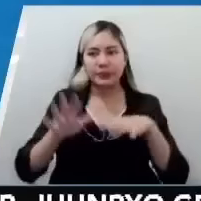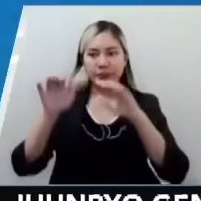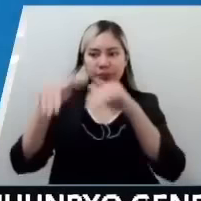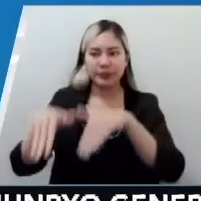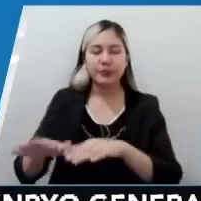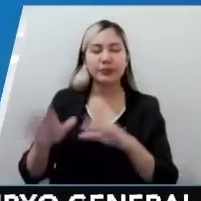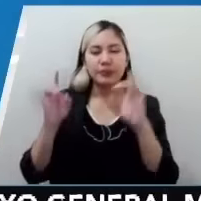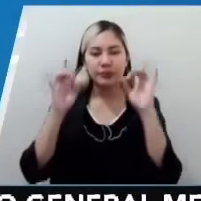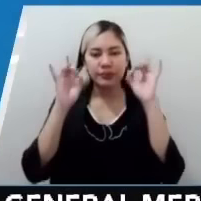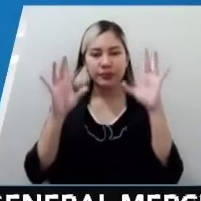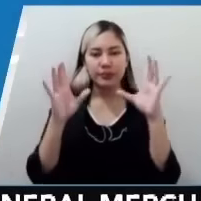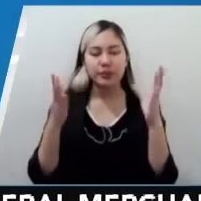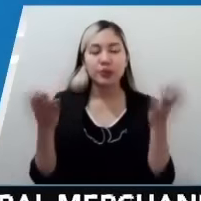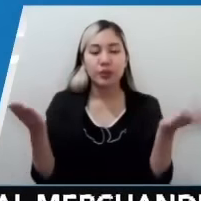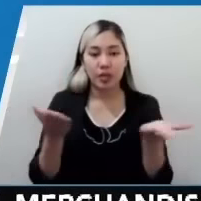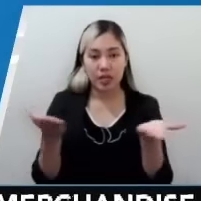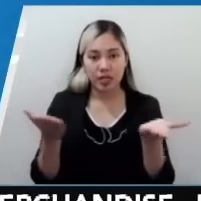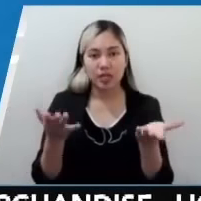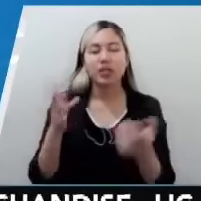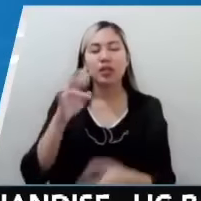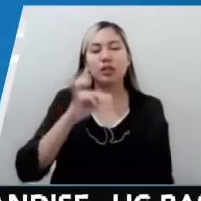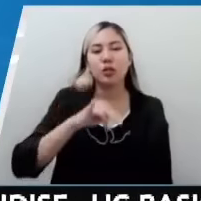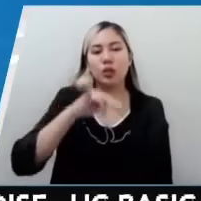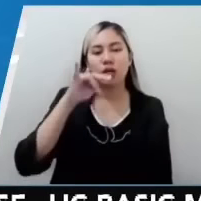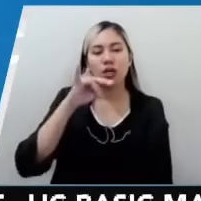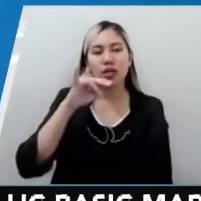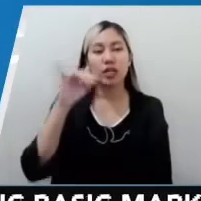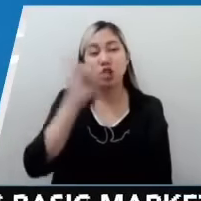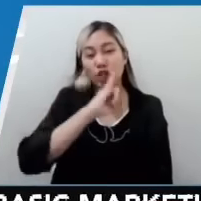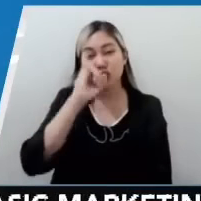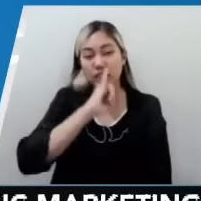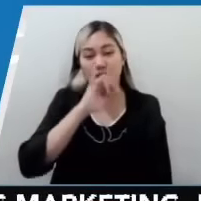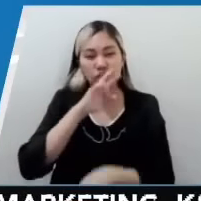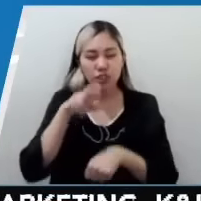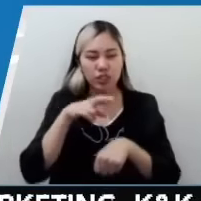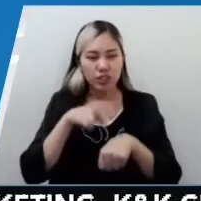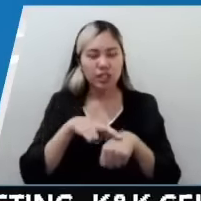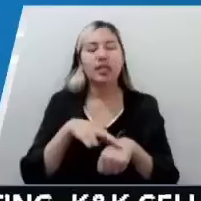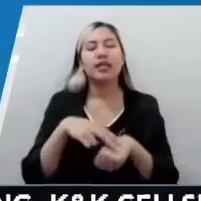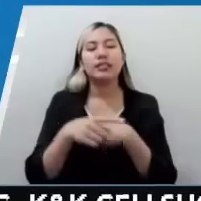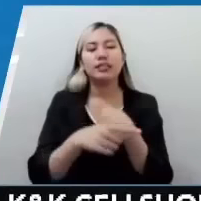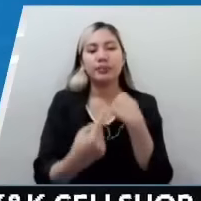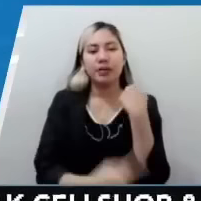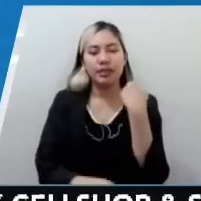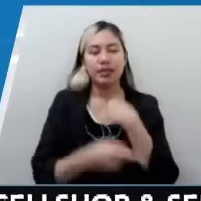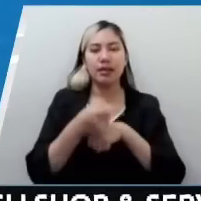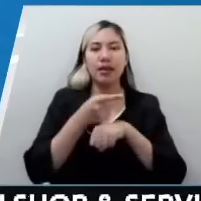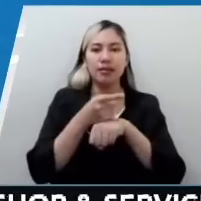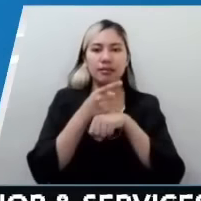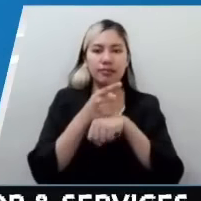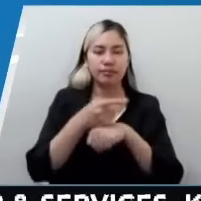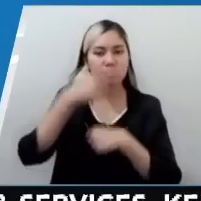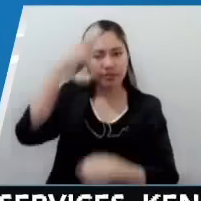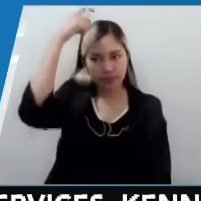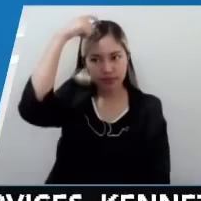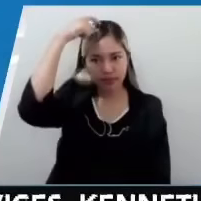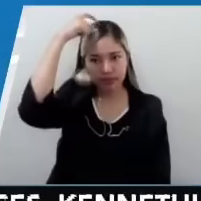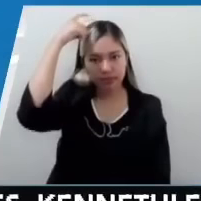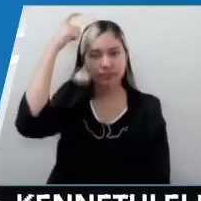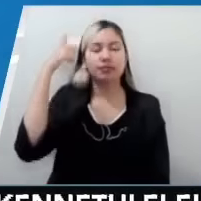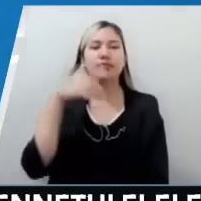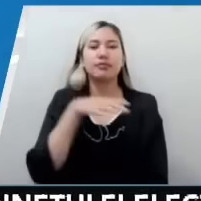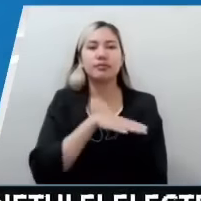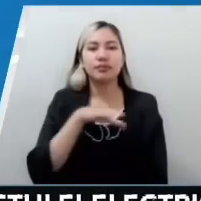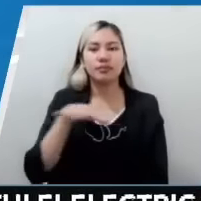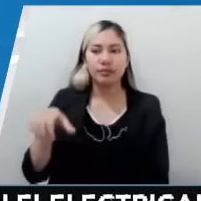baybaying sakop ng Ilocos region Zambales Bataan Lubang Island at northern coast ng Cagayan kasama na po diyan